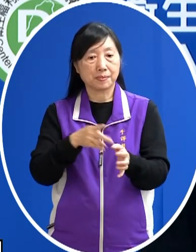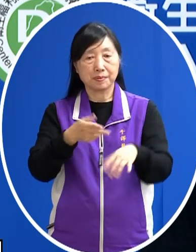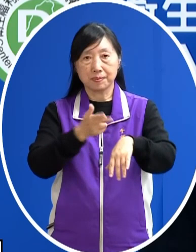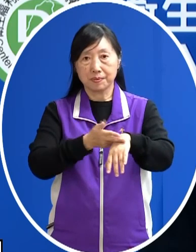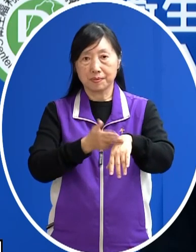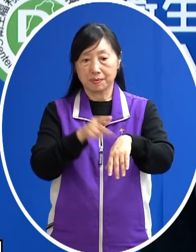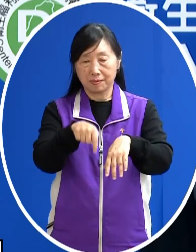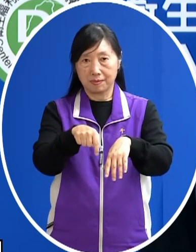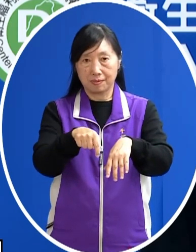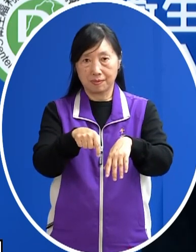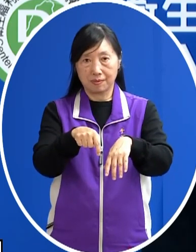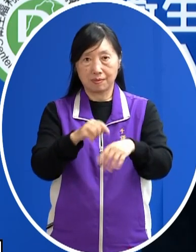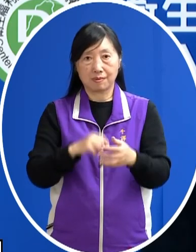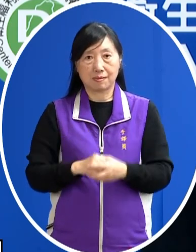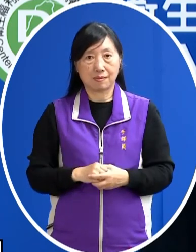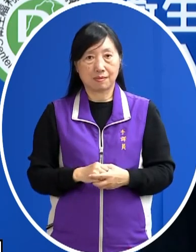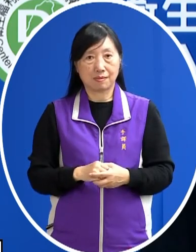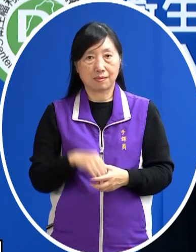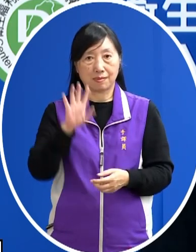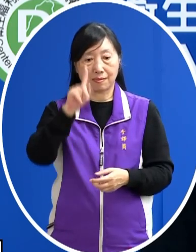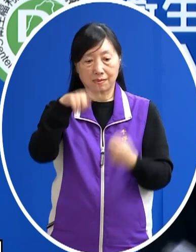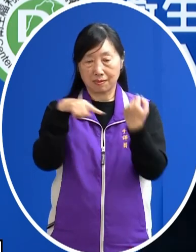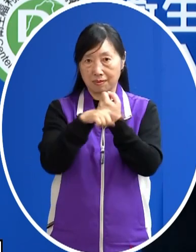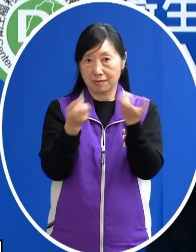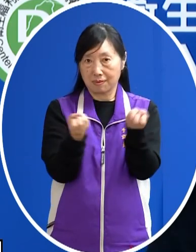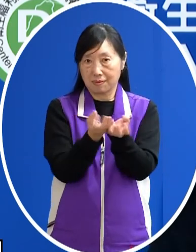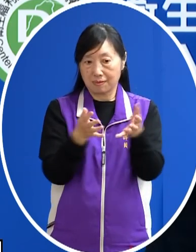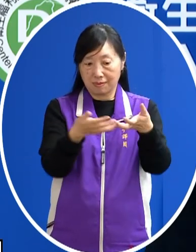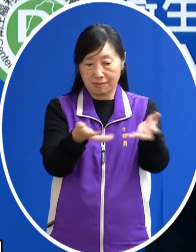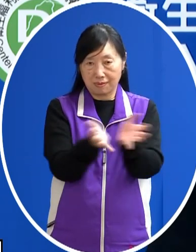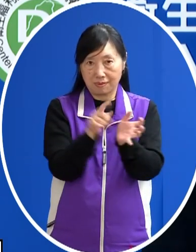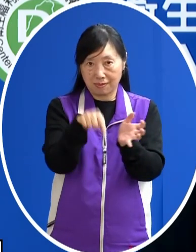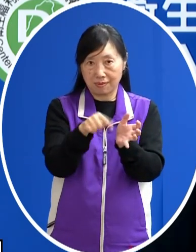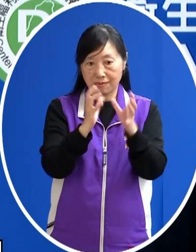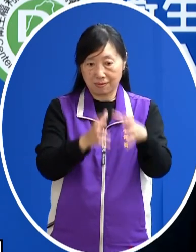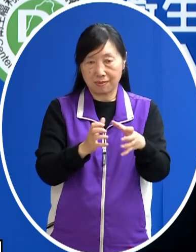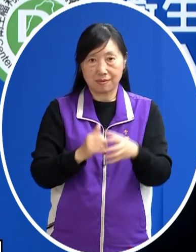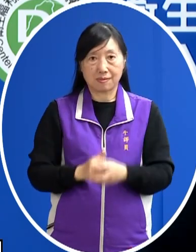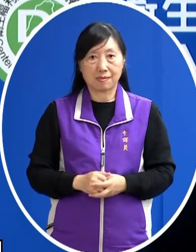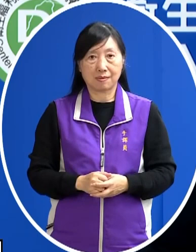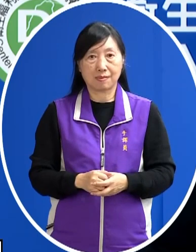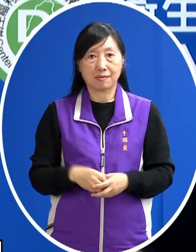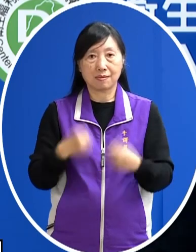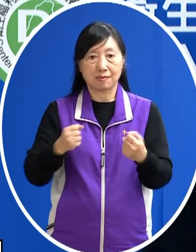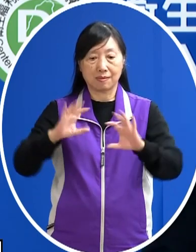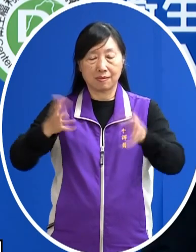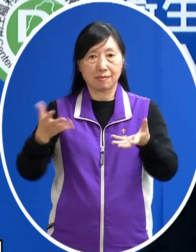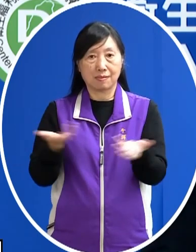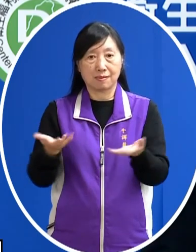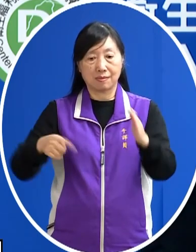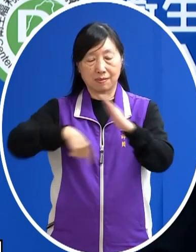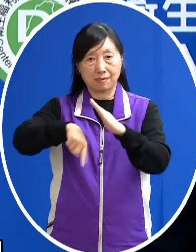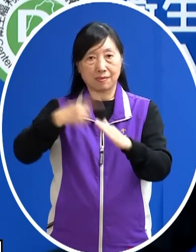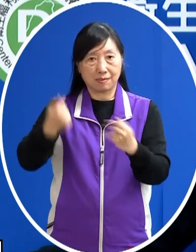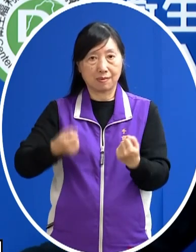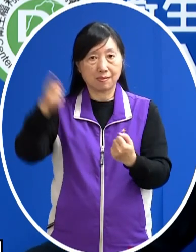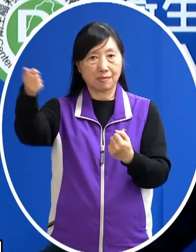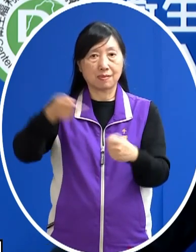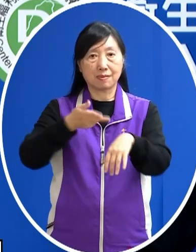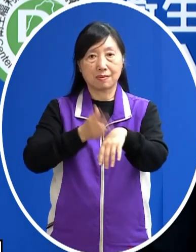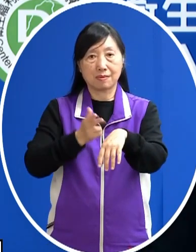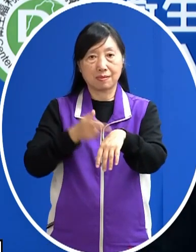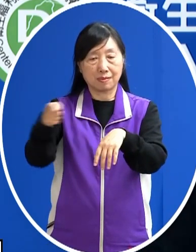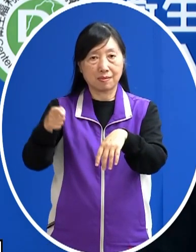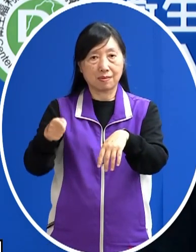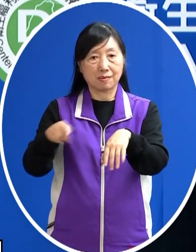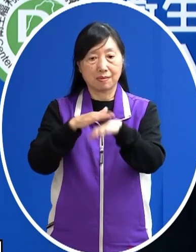哈，这个上面有一个研发组里面哈，要成在国务院那边有成立一个技术资源的平